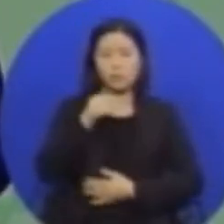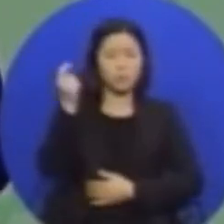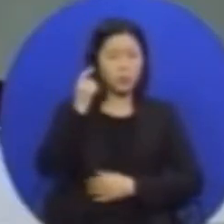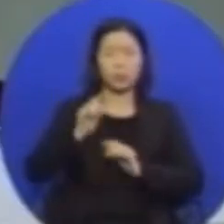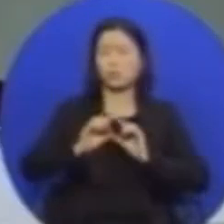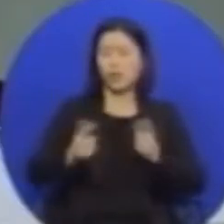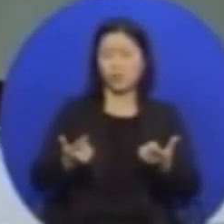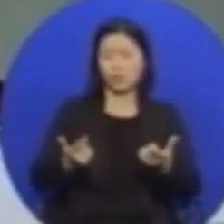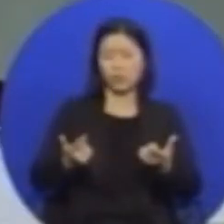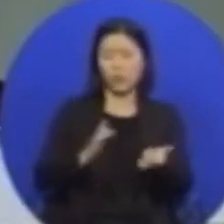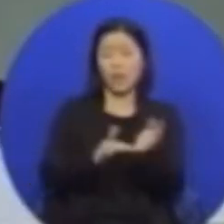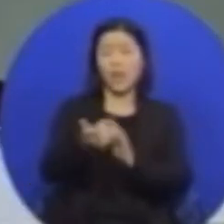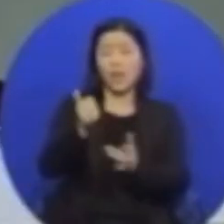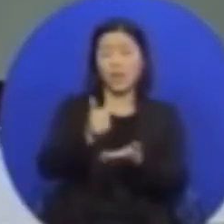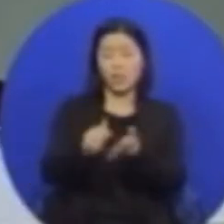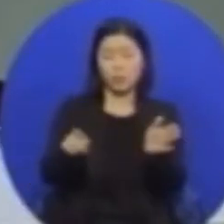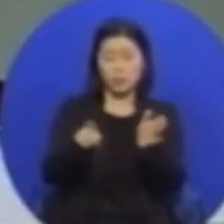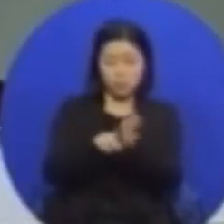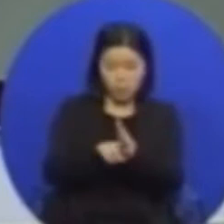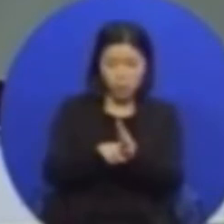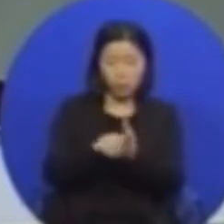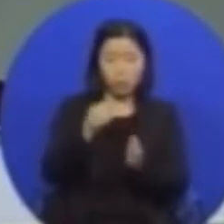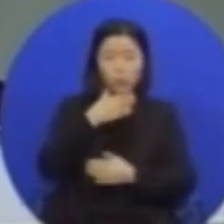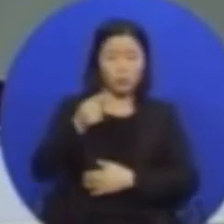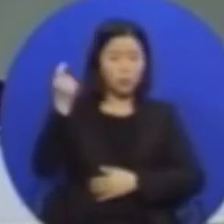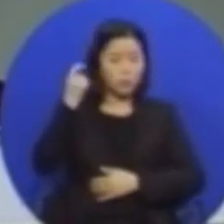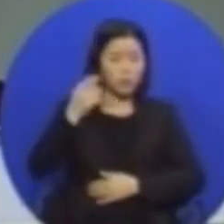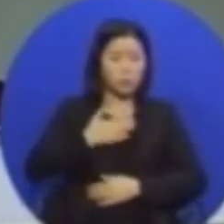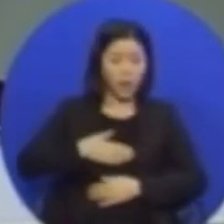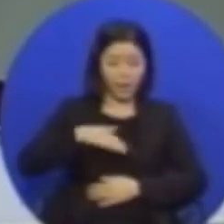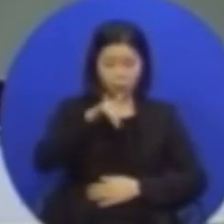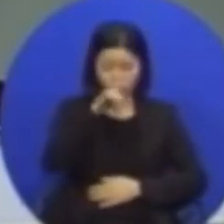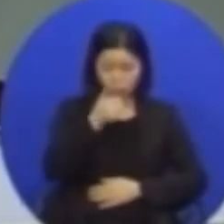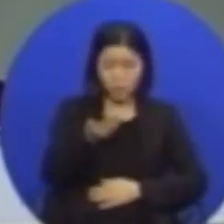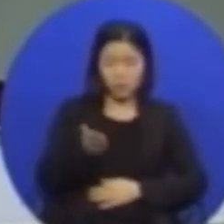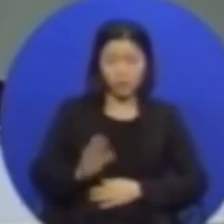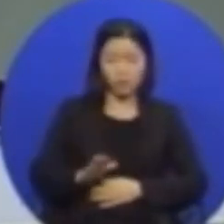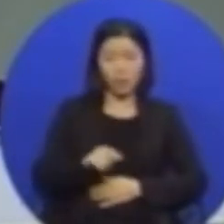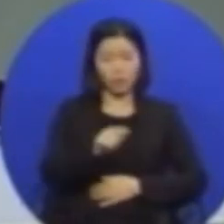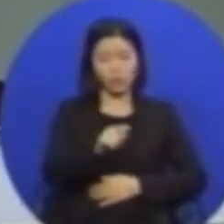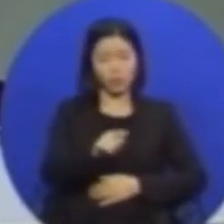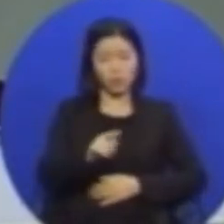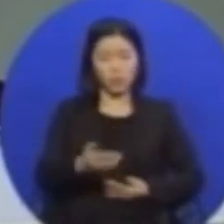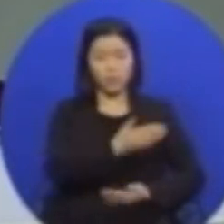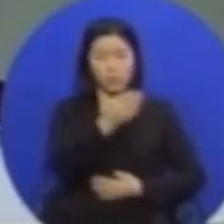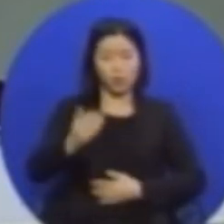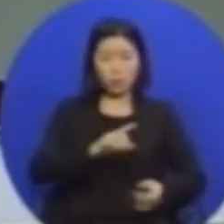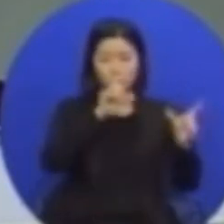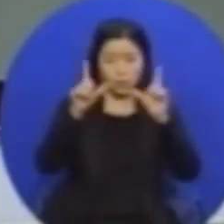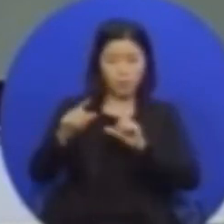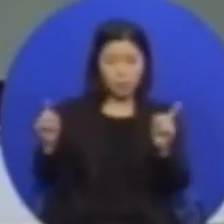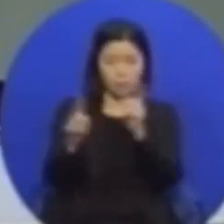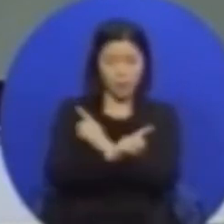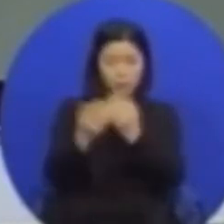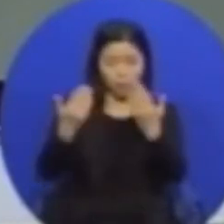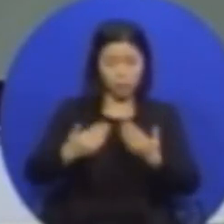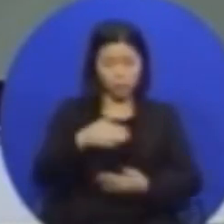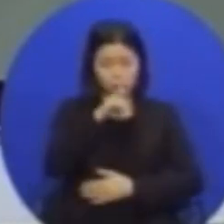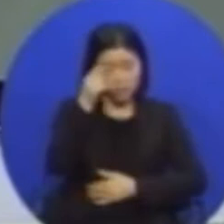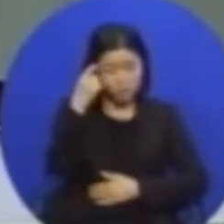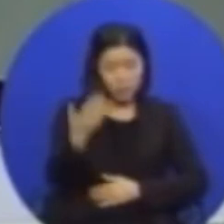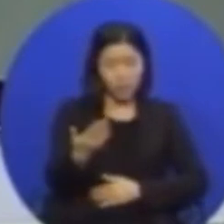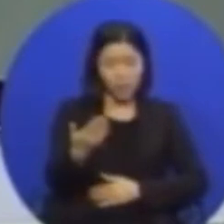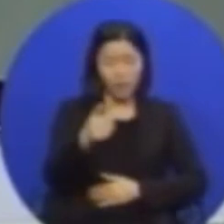예수를 믿고 복음을 알고 있는데 그것이 여러분의 삶을 변화시켜 않나요 여러분이 이전 삶은 죄짓는